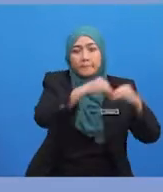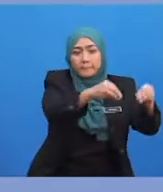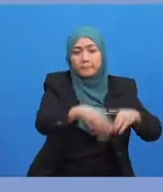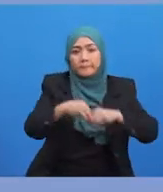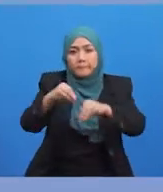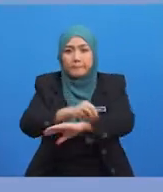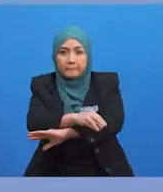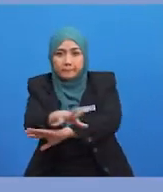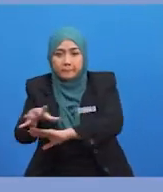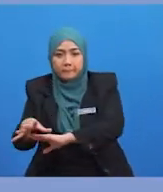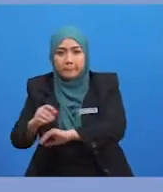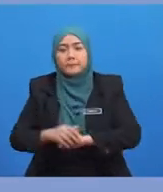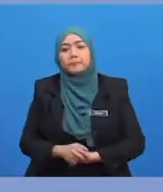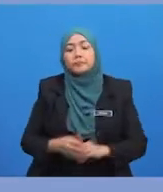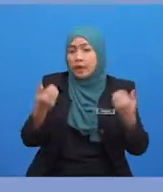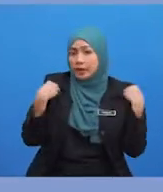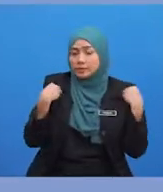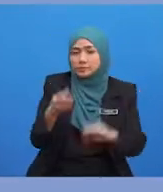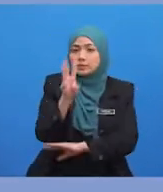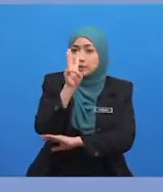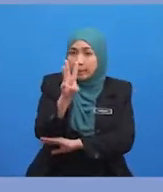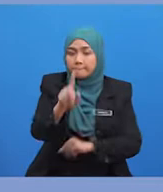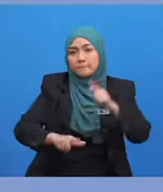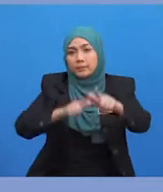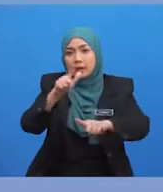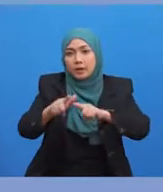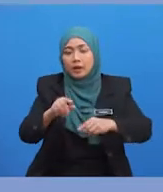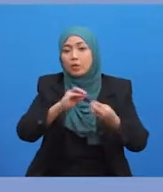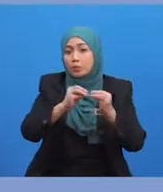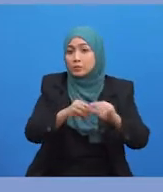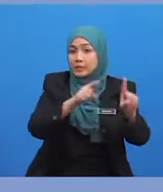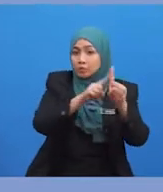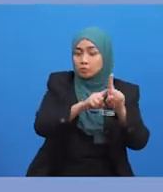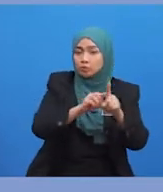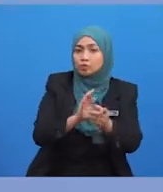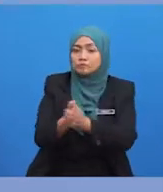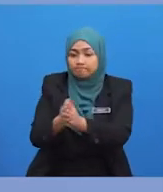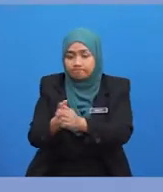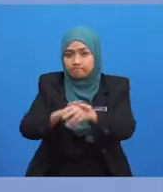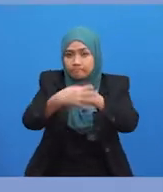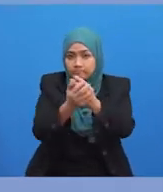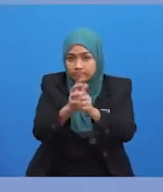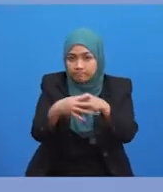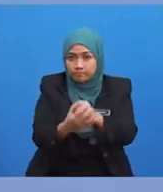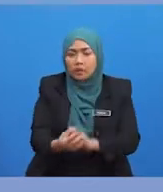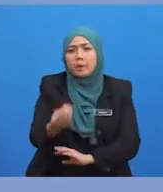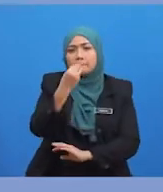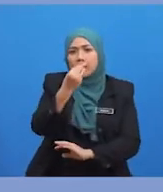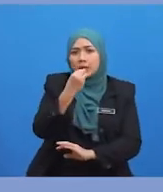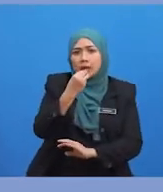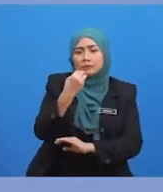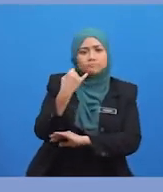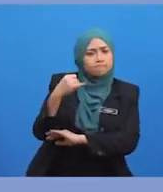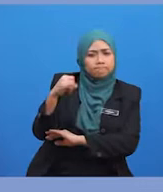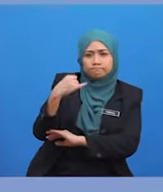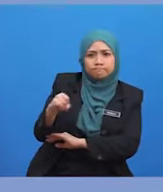Terdapat 6 langkah antaranya mencuci tangan, elakkan makan makanan yang terdedah dan